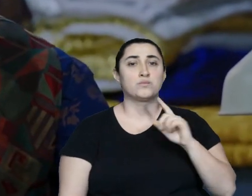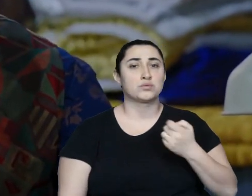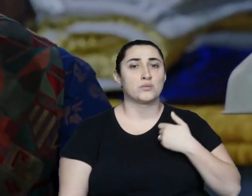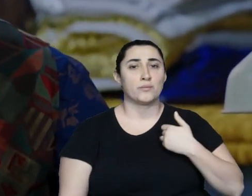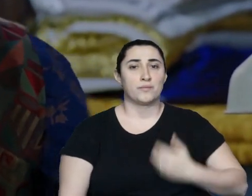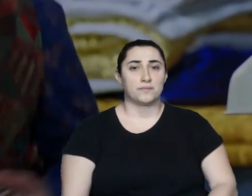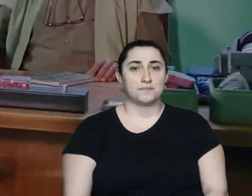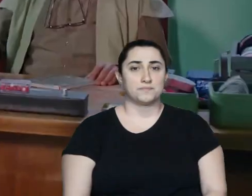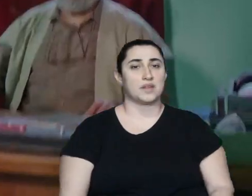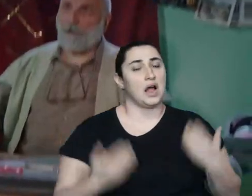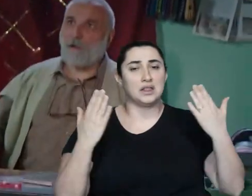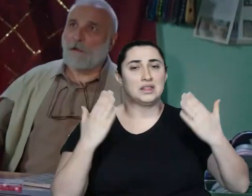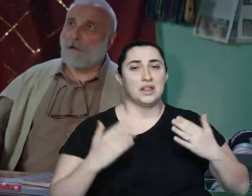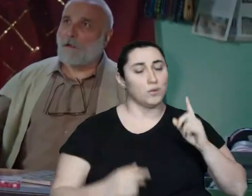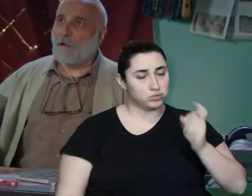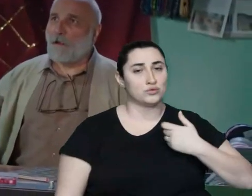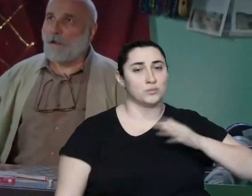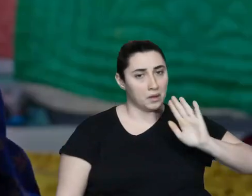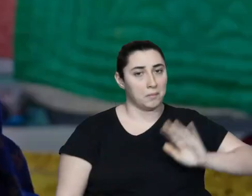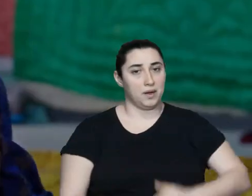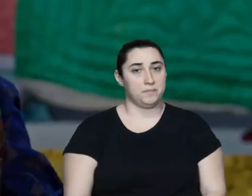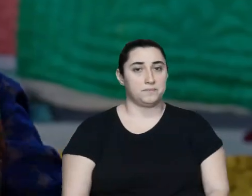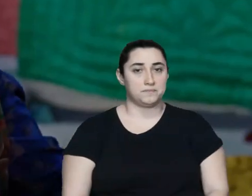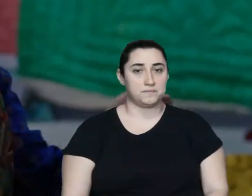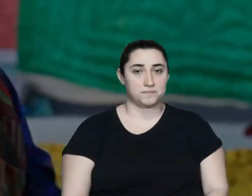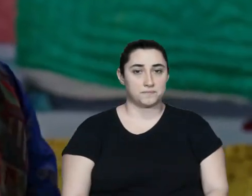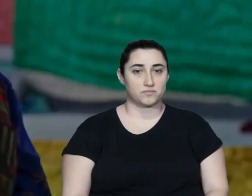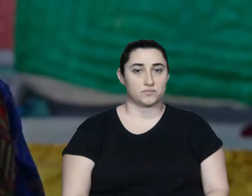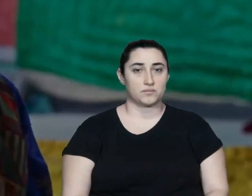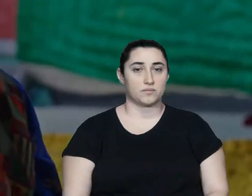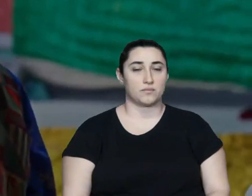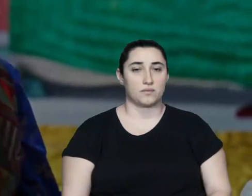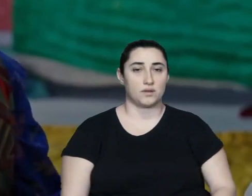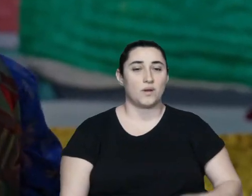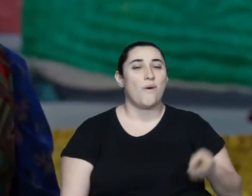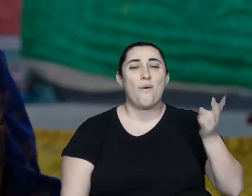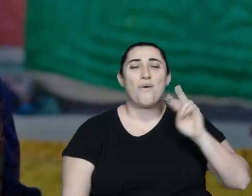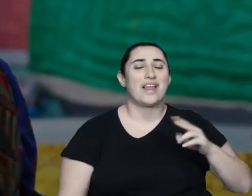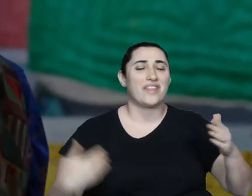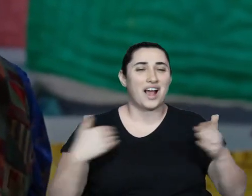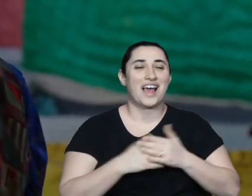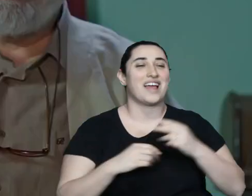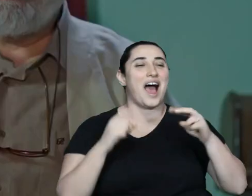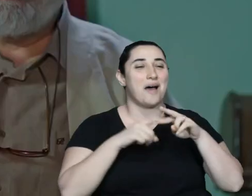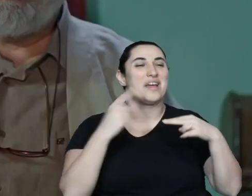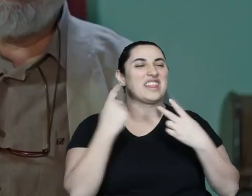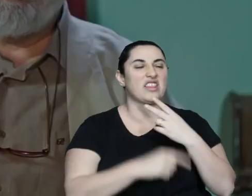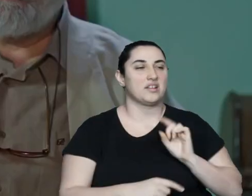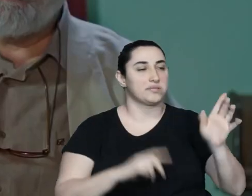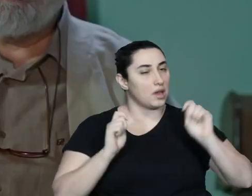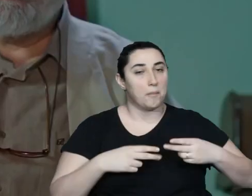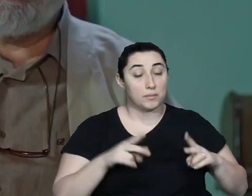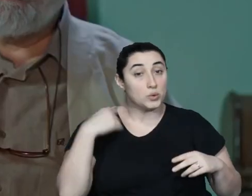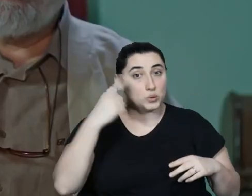Buldum. Allah! Buldum baba. Kıyamete kadar Ahmet Yanardağ'dan kurtulabiliriz baba.